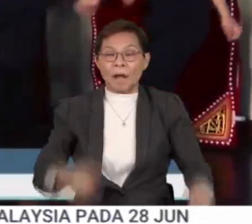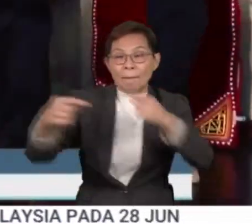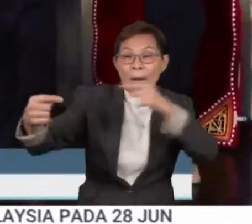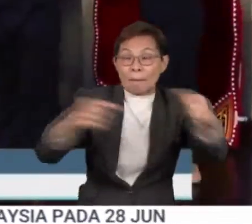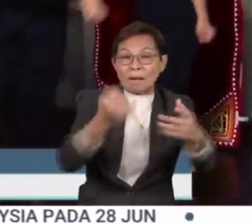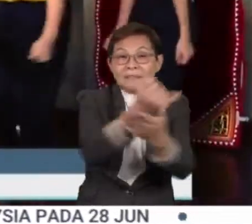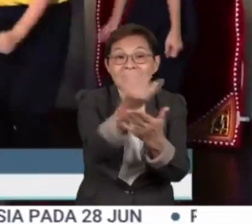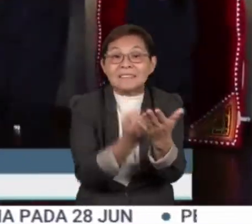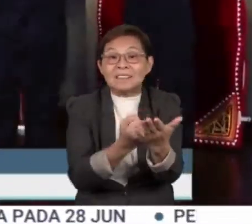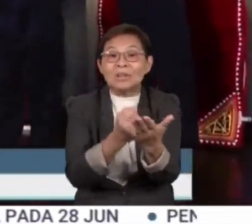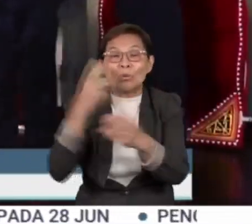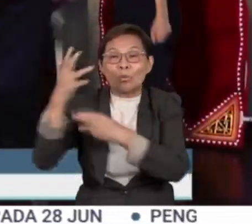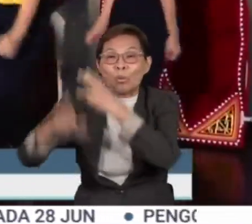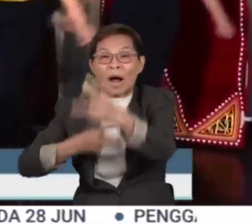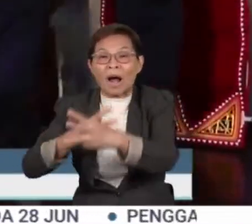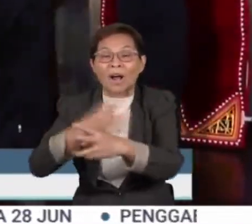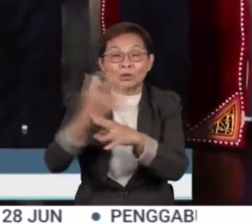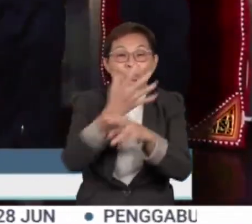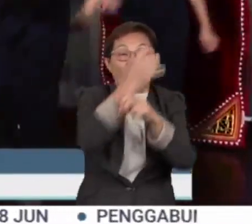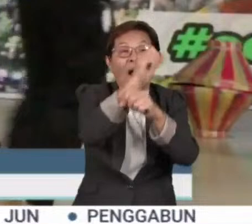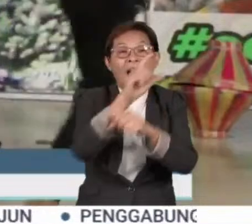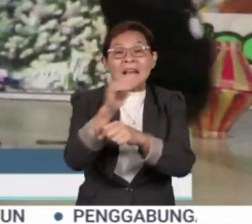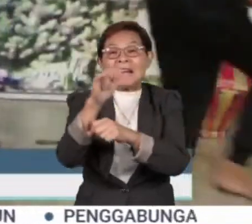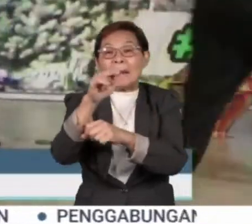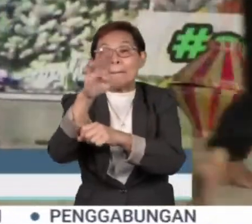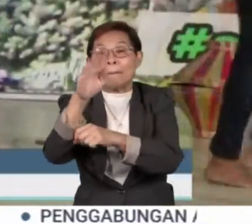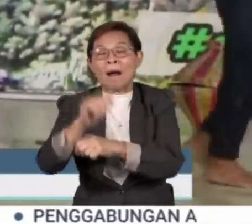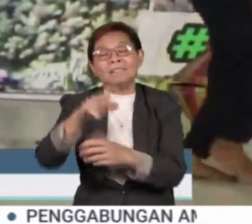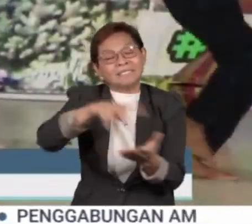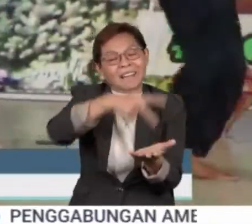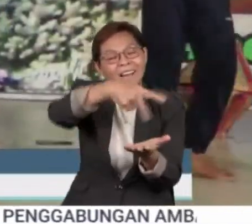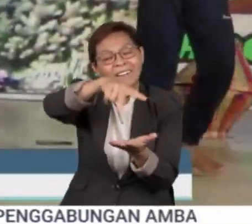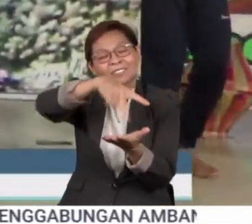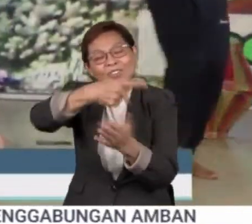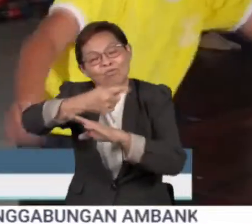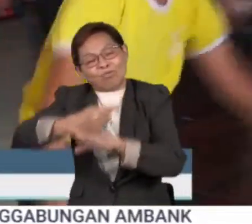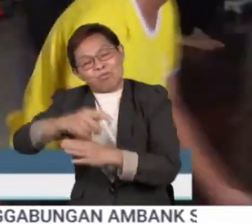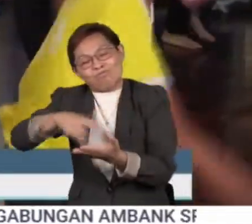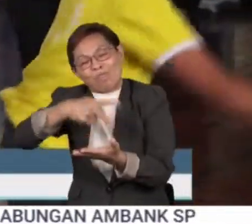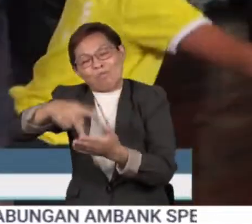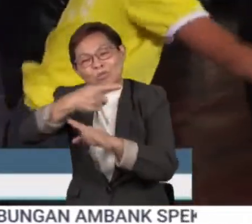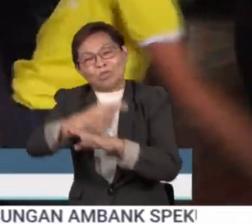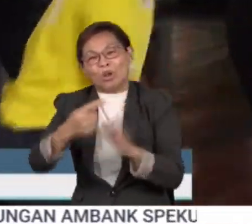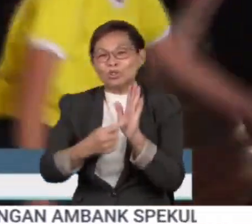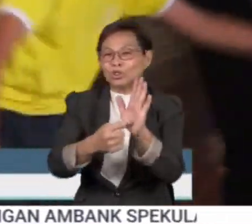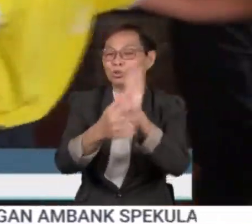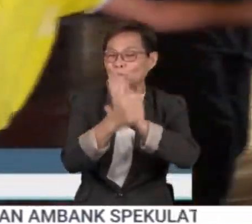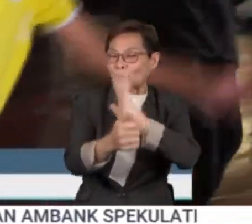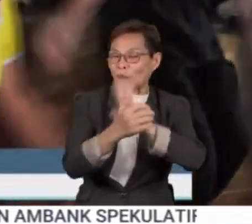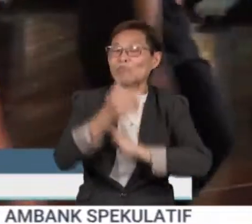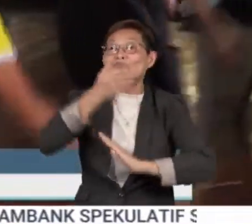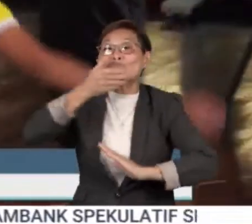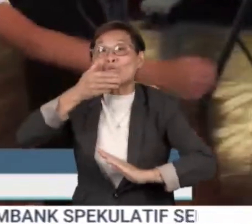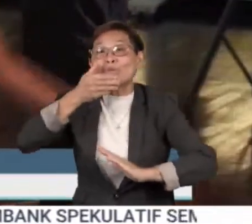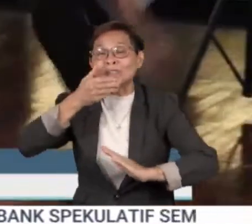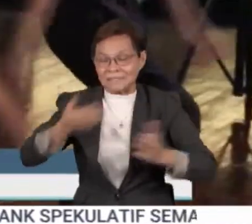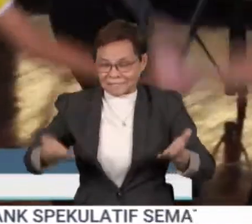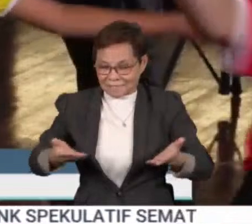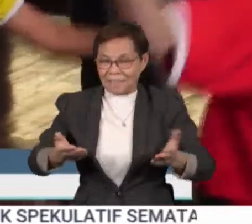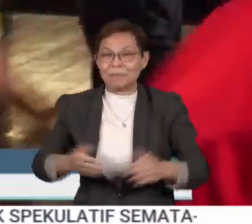Pertandingan seni warisan juara Limbai merupakan pertandingan tarian tradisi mengetengahkan bakat muda